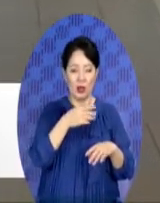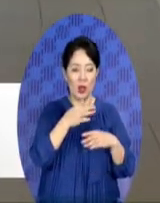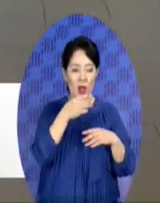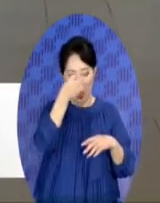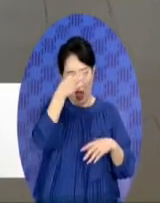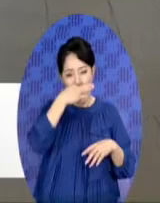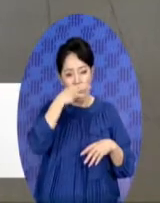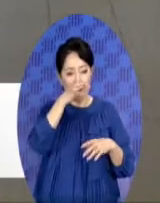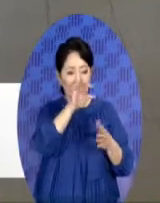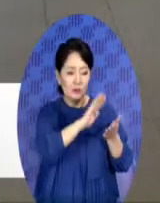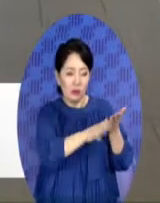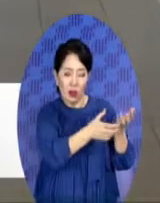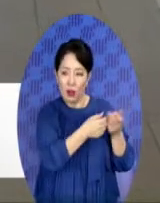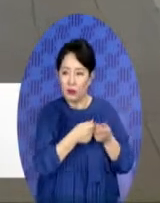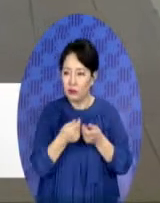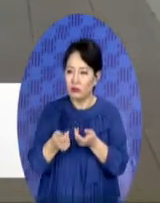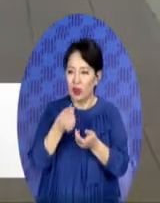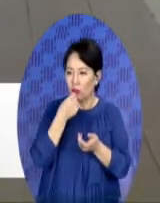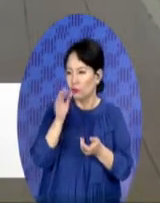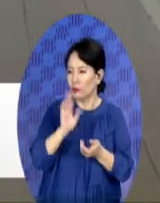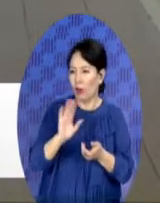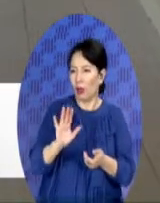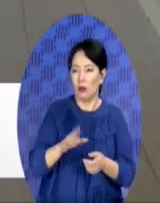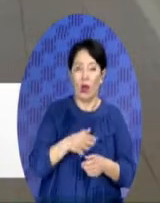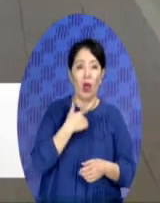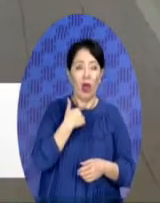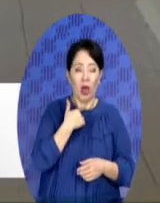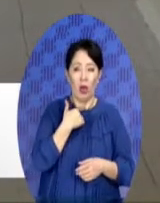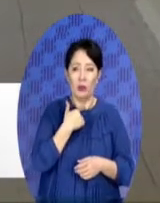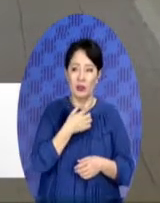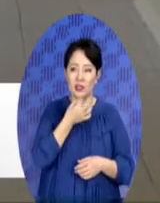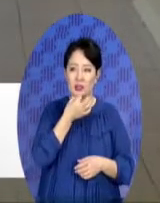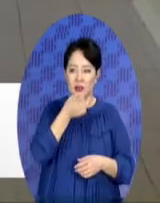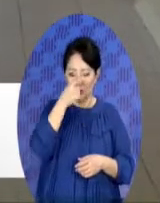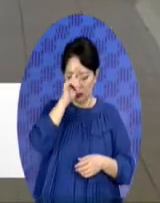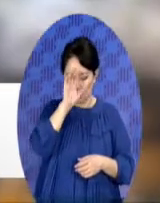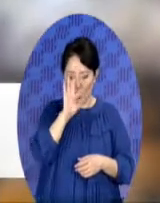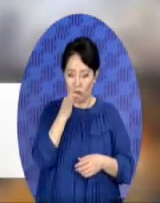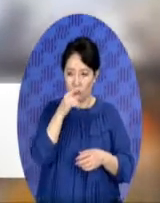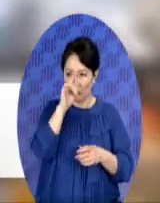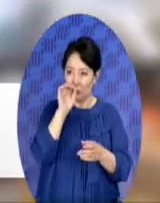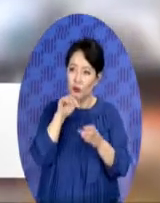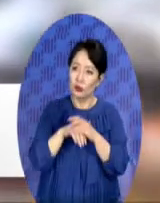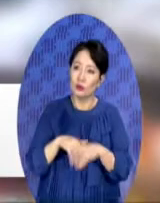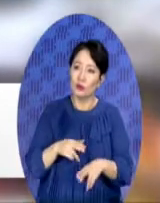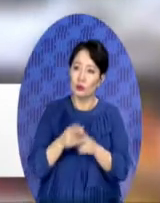байх. За хүүхдэд нь томоогийн анхны шинж илэрхэм бол өрхийн эмчтэй нэг төрөнд хандчих шаардлагатай.